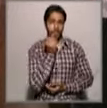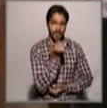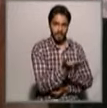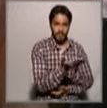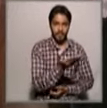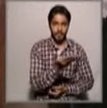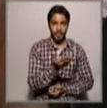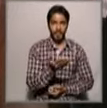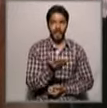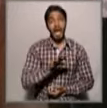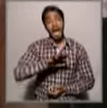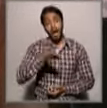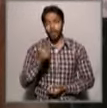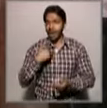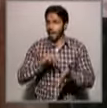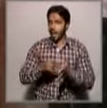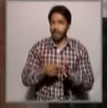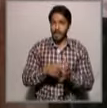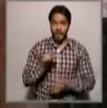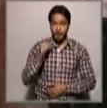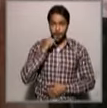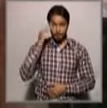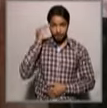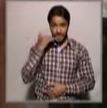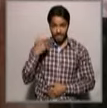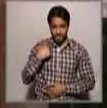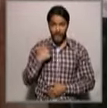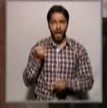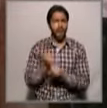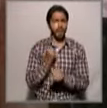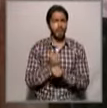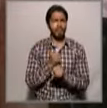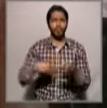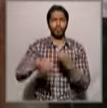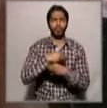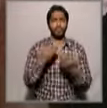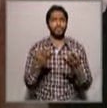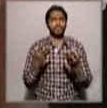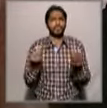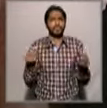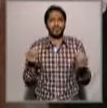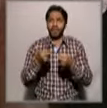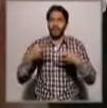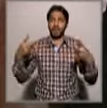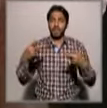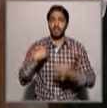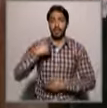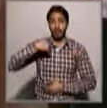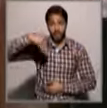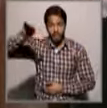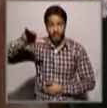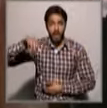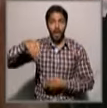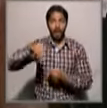اعمل انا اعتمرت كتير فما فيش مشاكل بالنسبه لي، هل اعمل العمره دي كلها لوالدتي ولا ممكن اعمل عمره لنفسي وعمره لوالدتي؟ خلاص